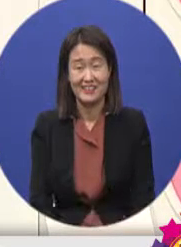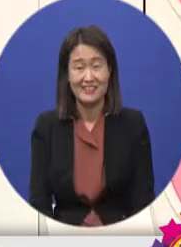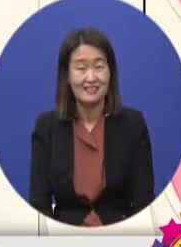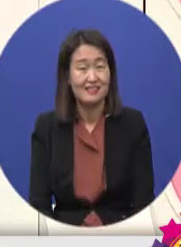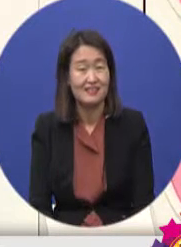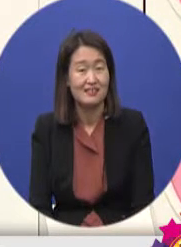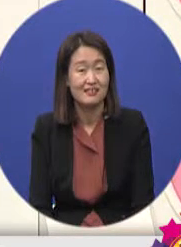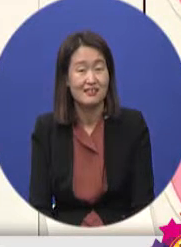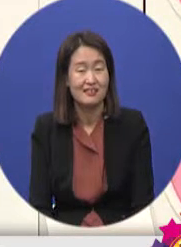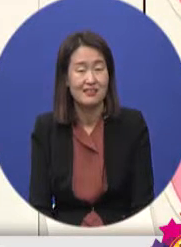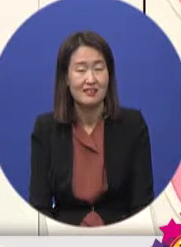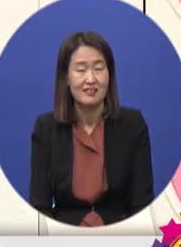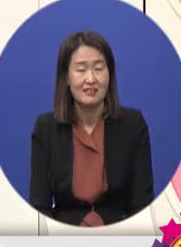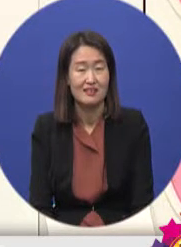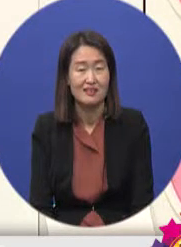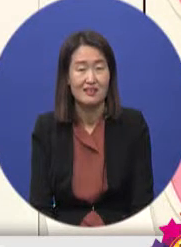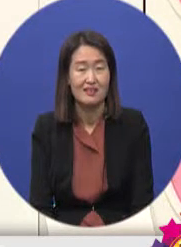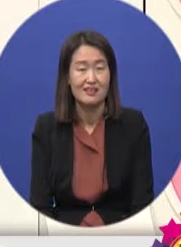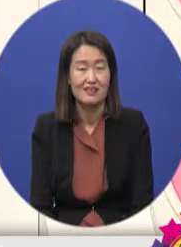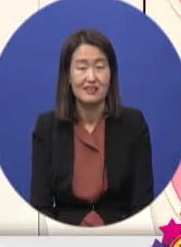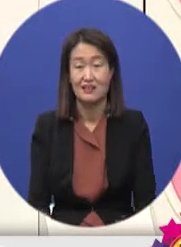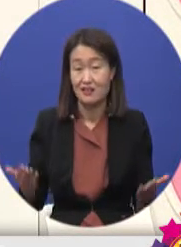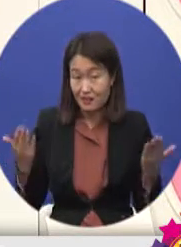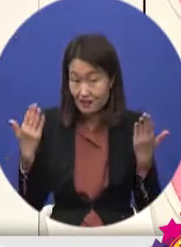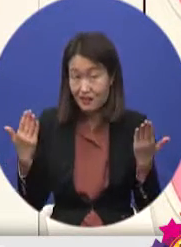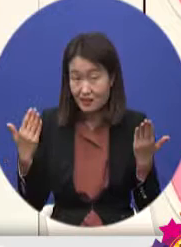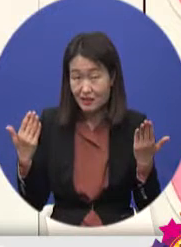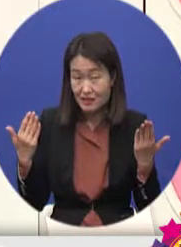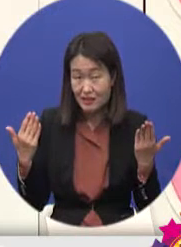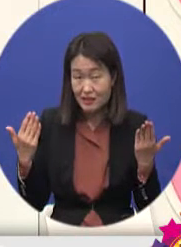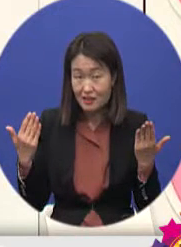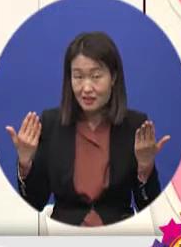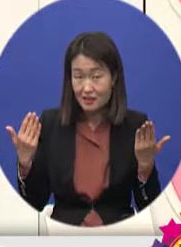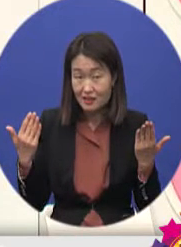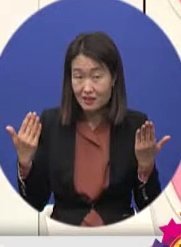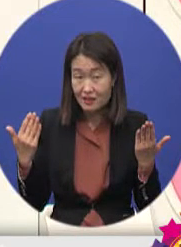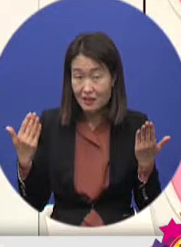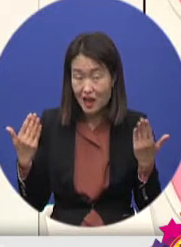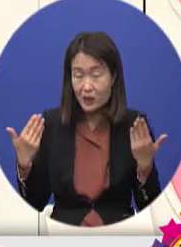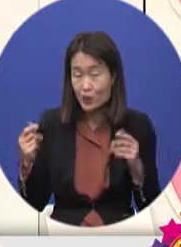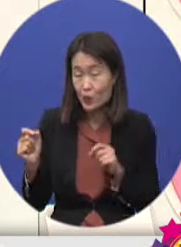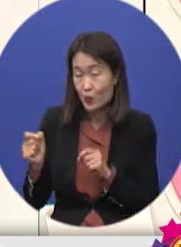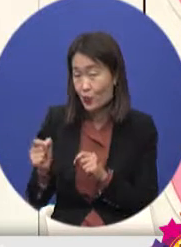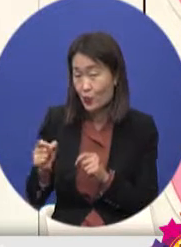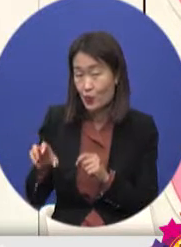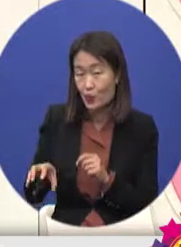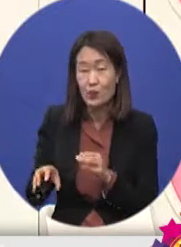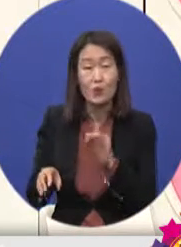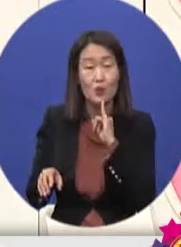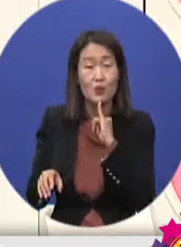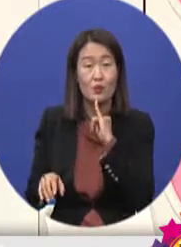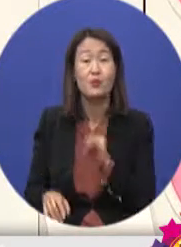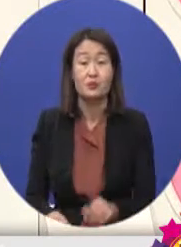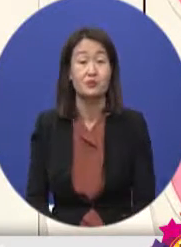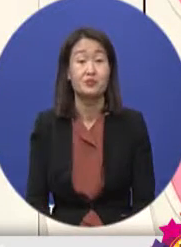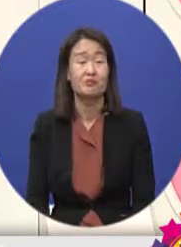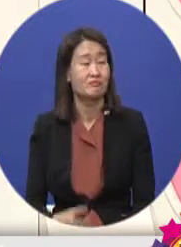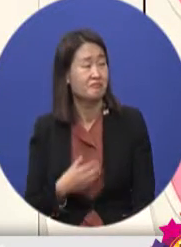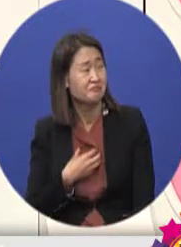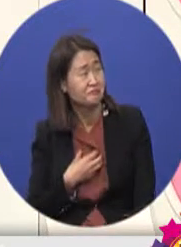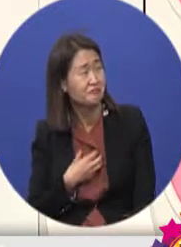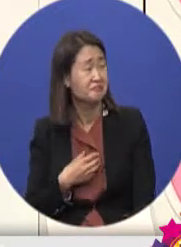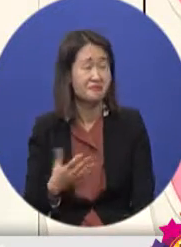네, 저희는 학교 조금 예, 예. 학교 쪽이세요? 네, 예, 예. 아, 예. 그러시군요. 그럼